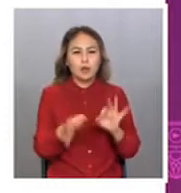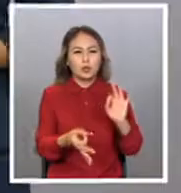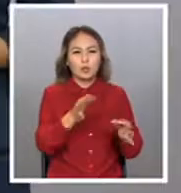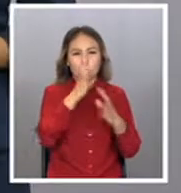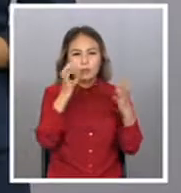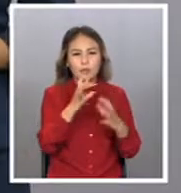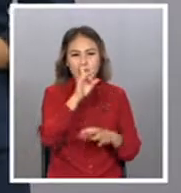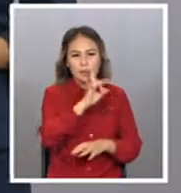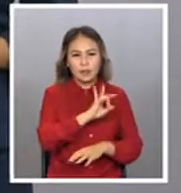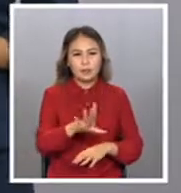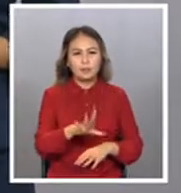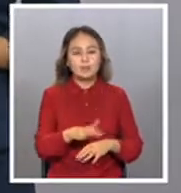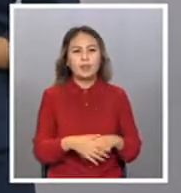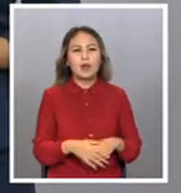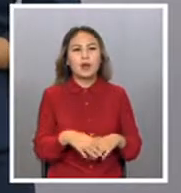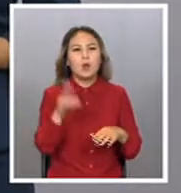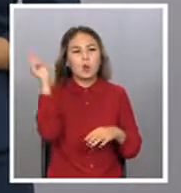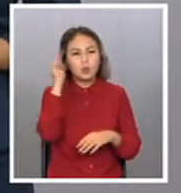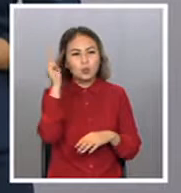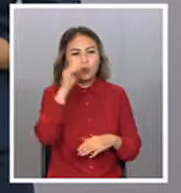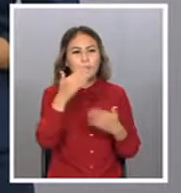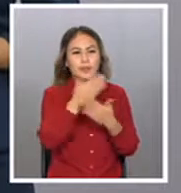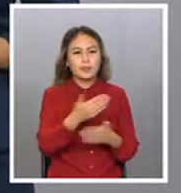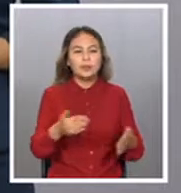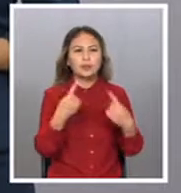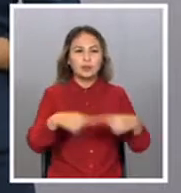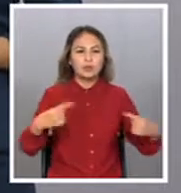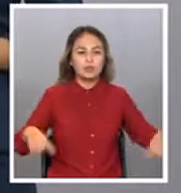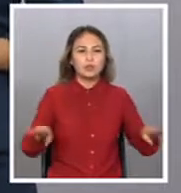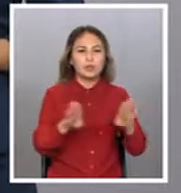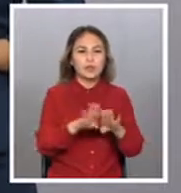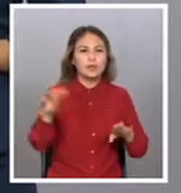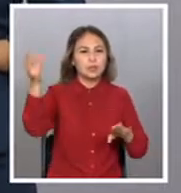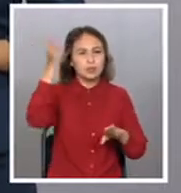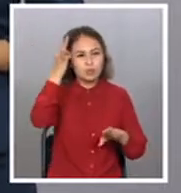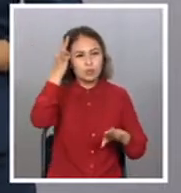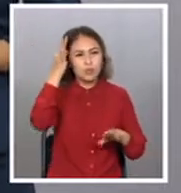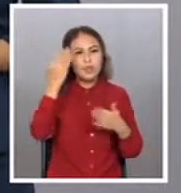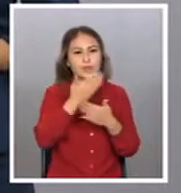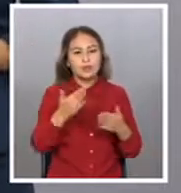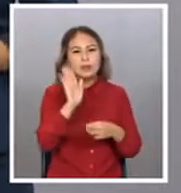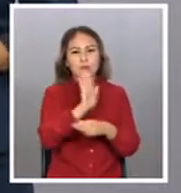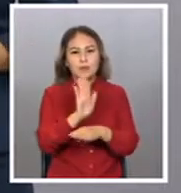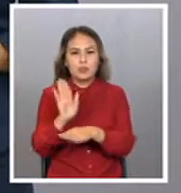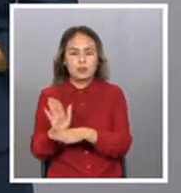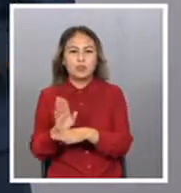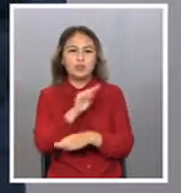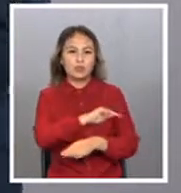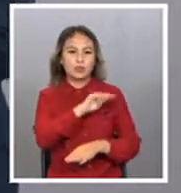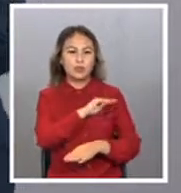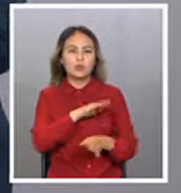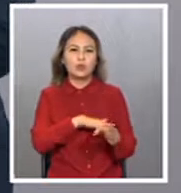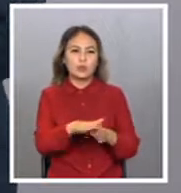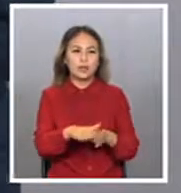сақталмайды. Оқушылар, міне ықпалдың түрлерін есімізге түсірдік, енді тапсырма жұмыстарын